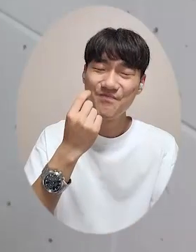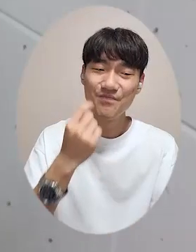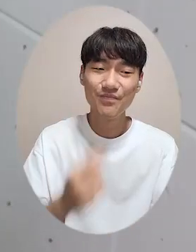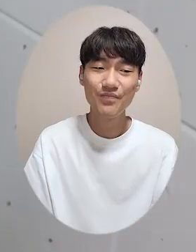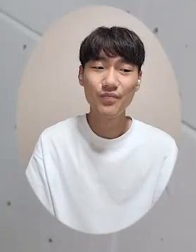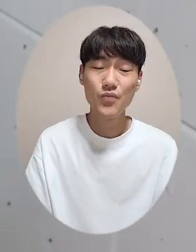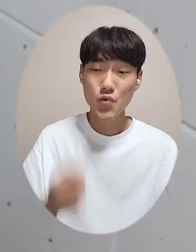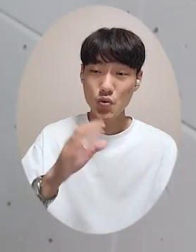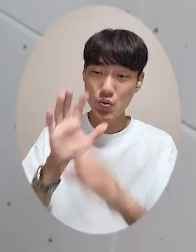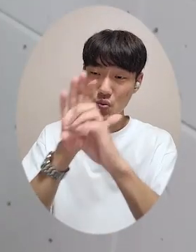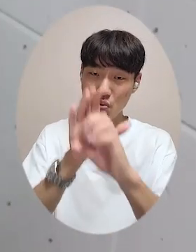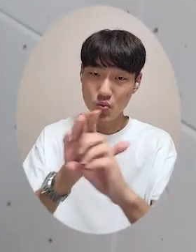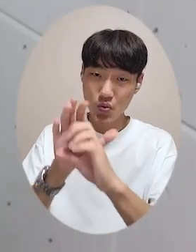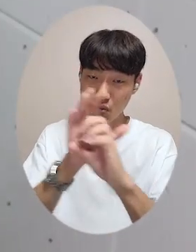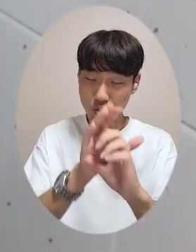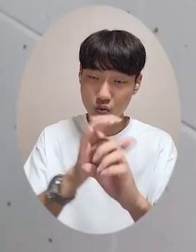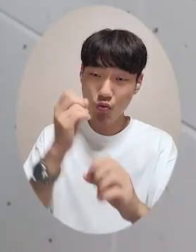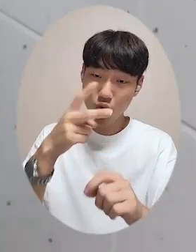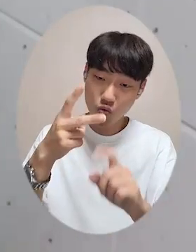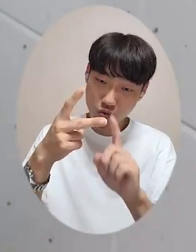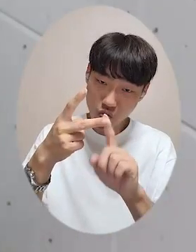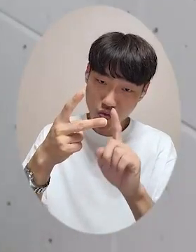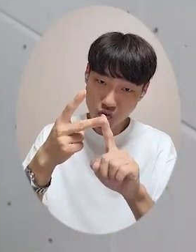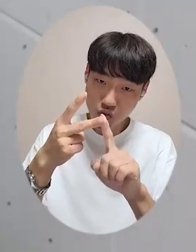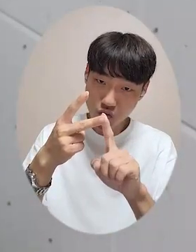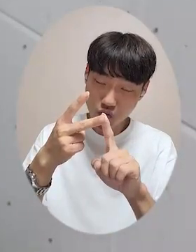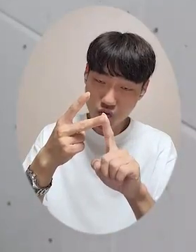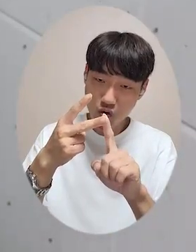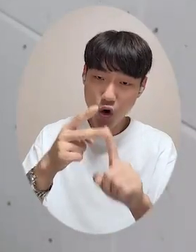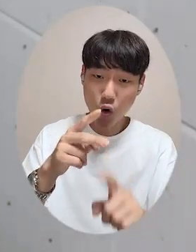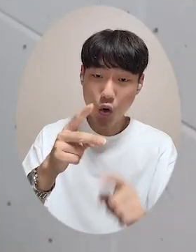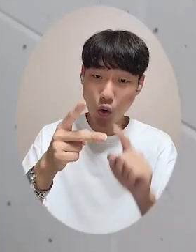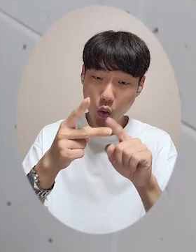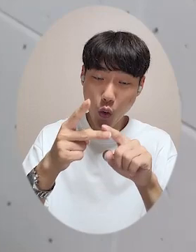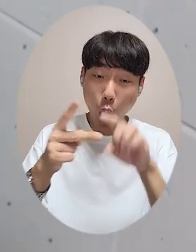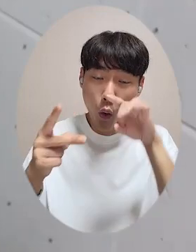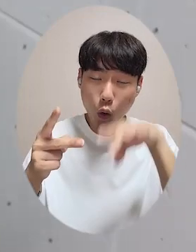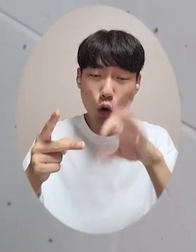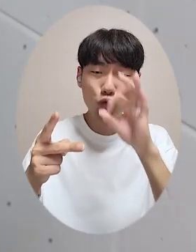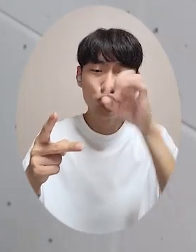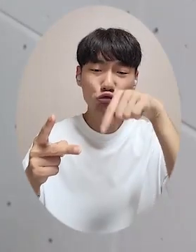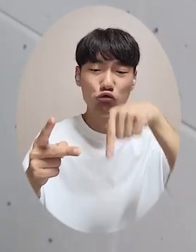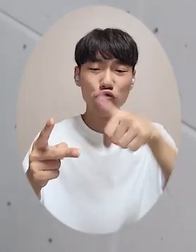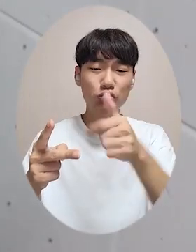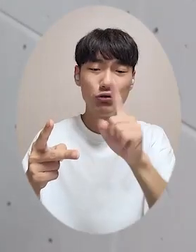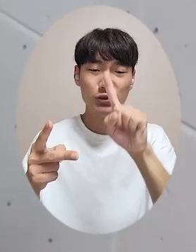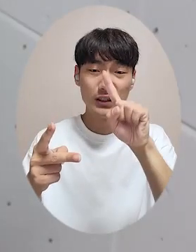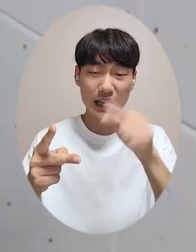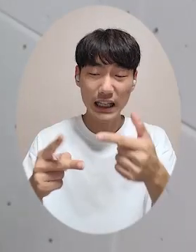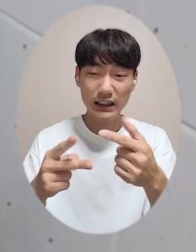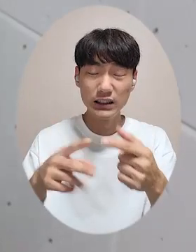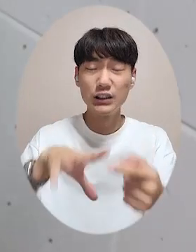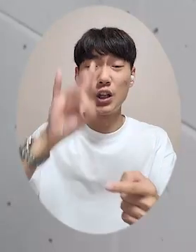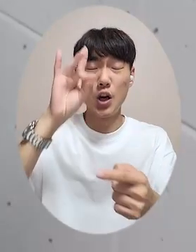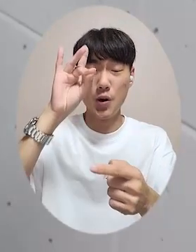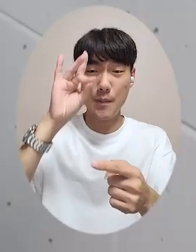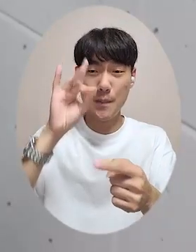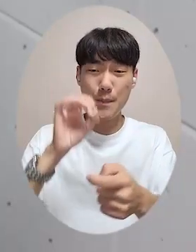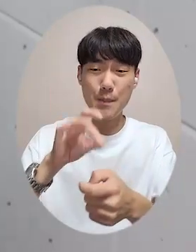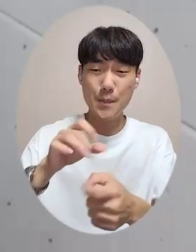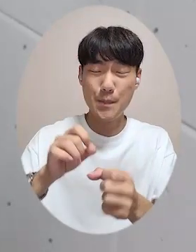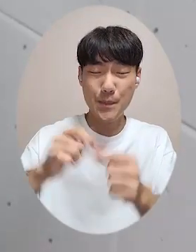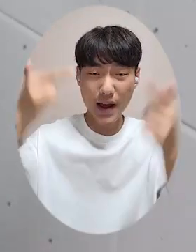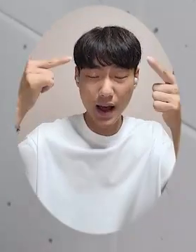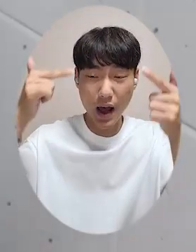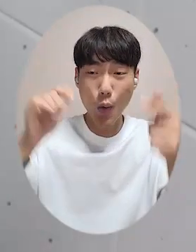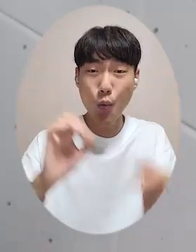하고 그리고 이제 코로나가 이제 우한에서 먼저 네네네. 발생이 됐잖아요. 그래서 코로나가